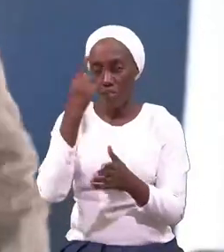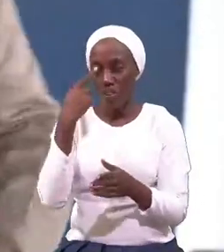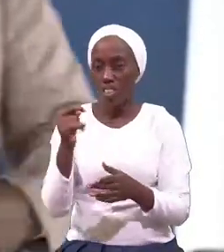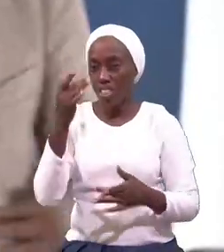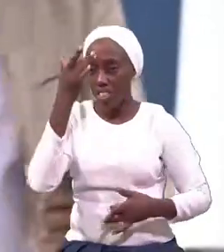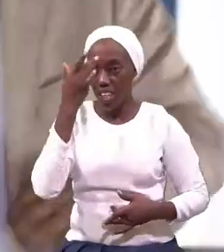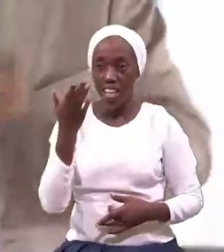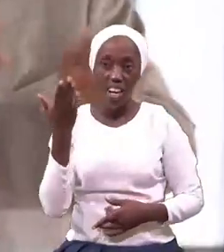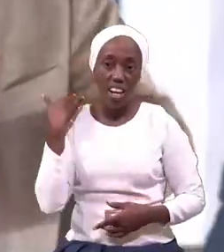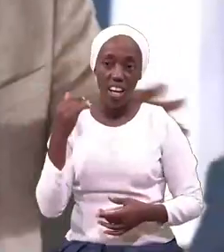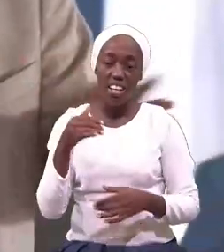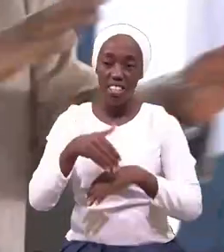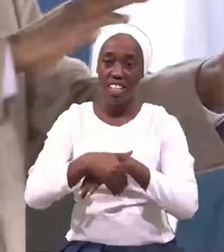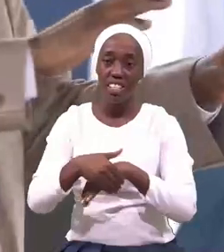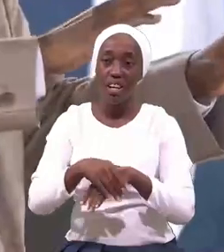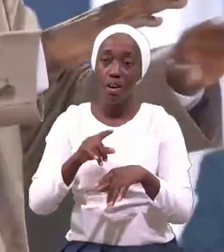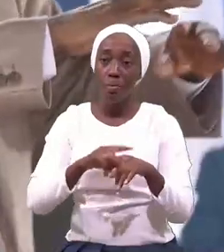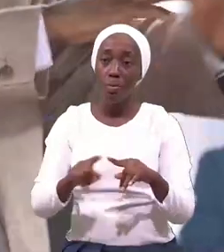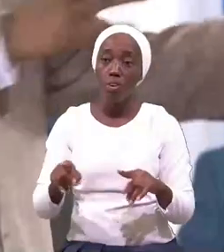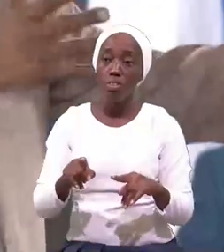malades hier nuit.